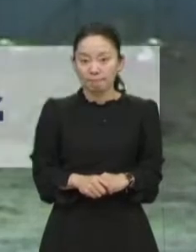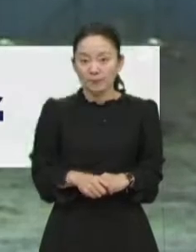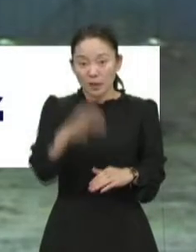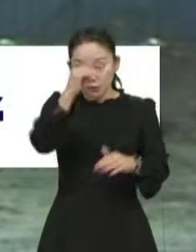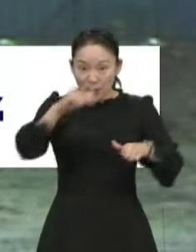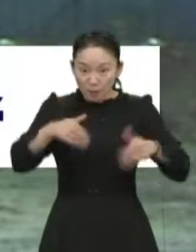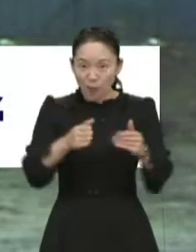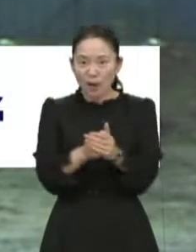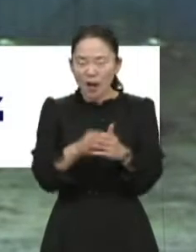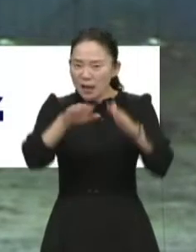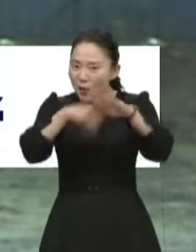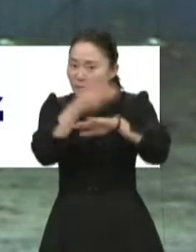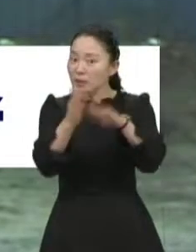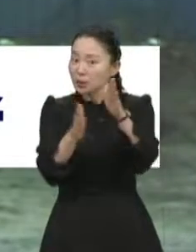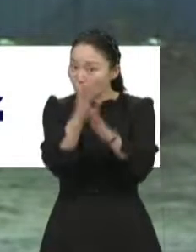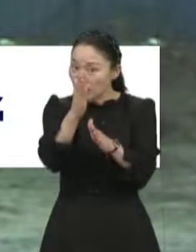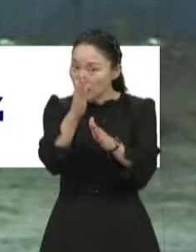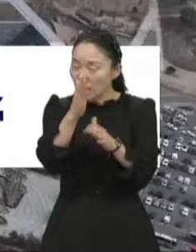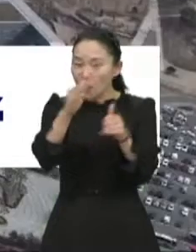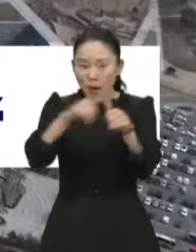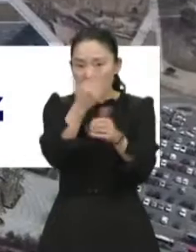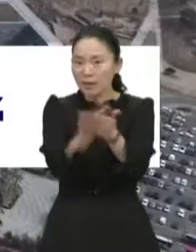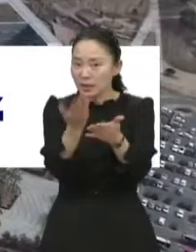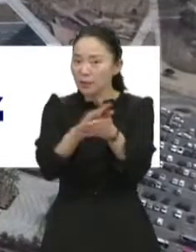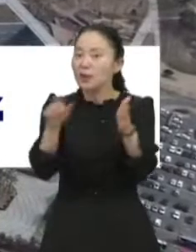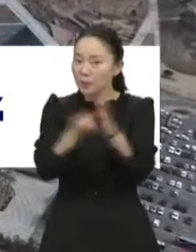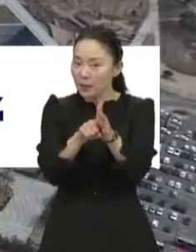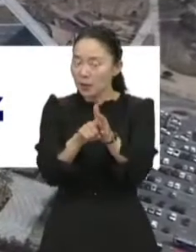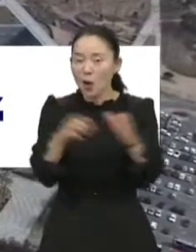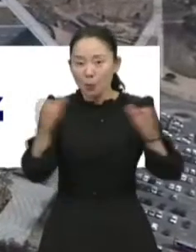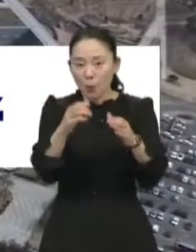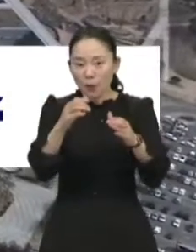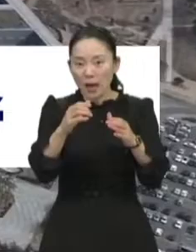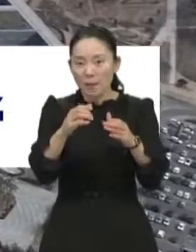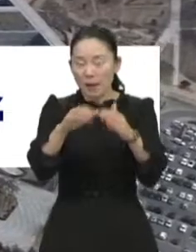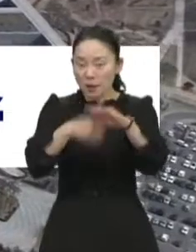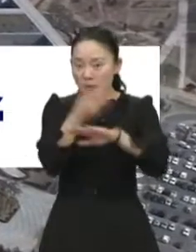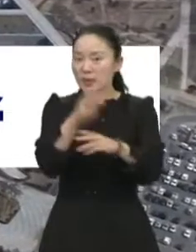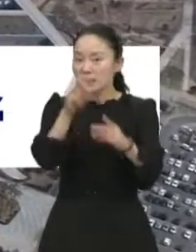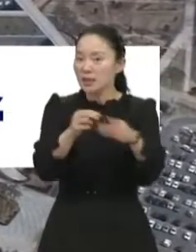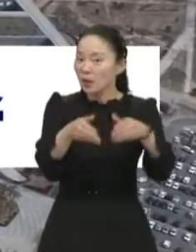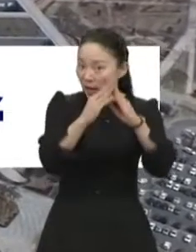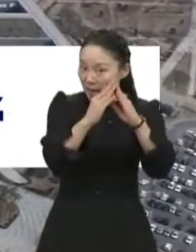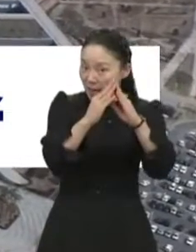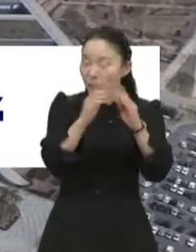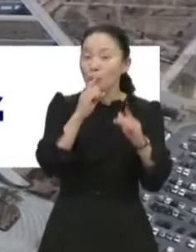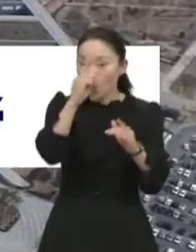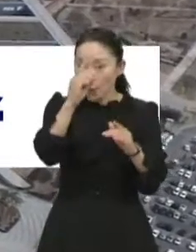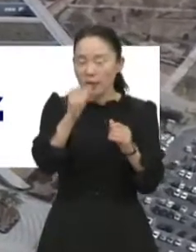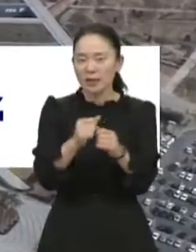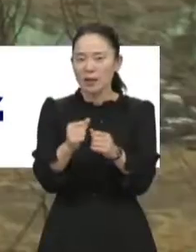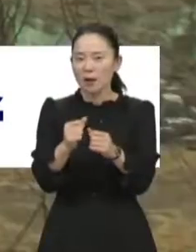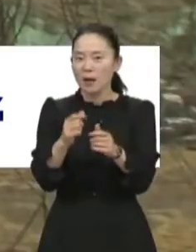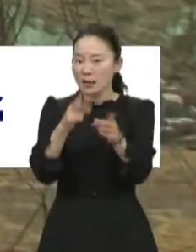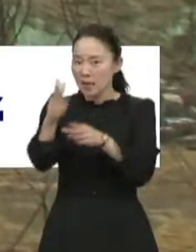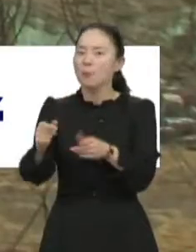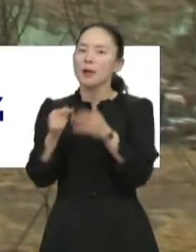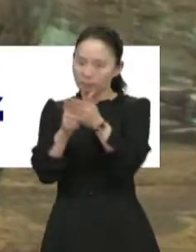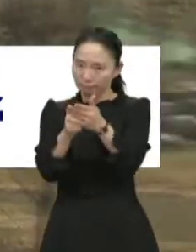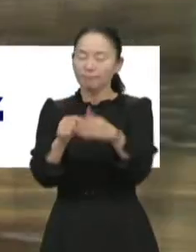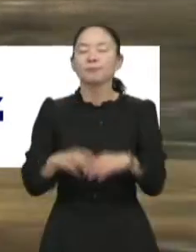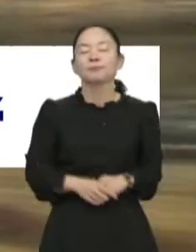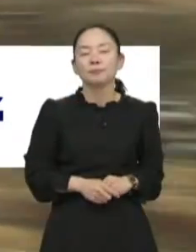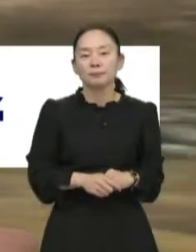충남도가 혁신도시 정지 여건 개선을 위한 복합 혁신센터 건립 착수 보고회를 열고 본격적인 사업에